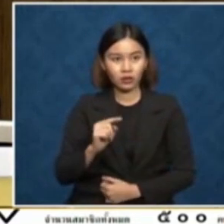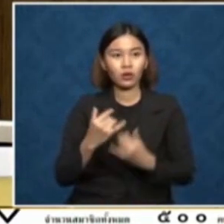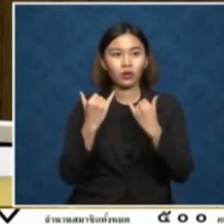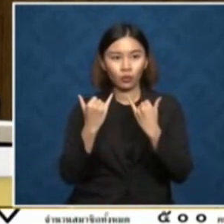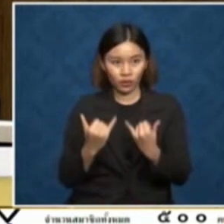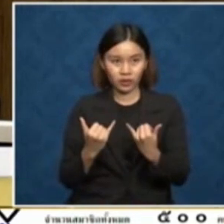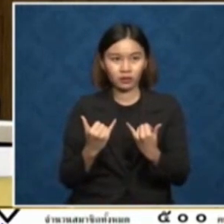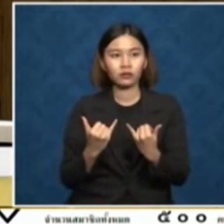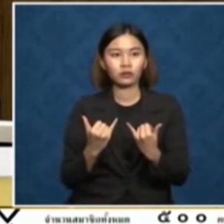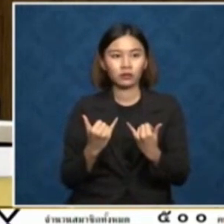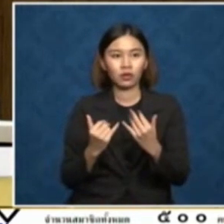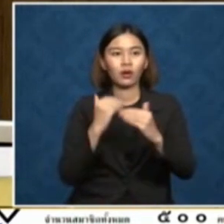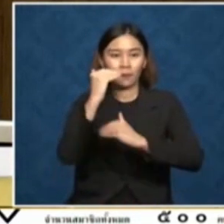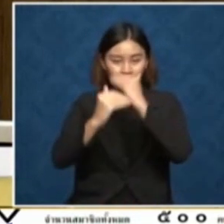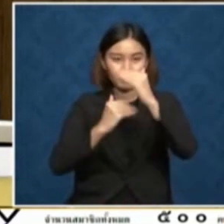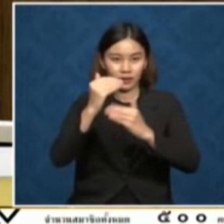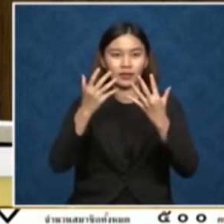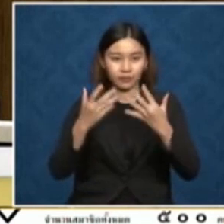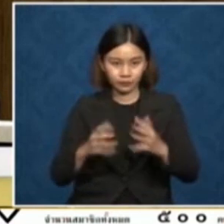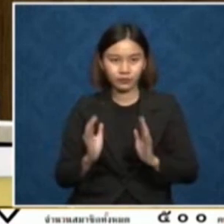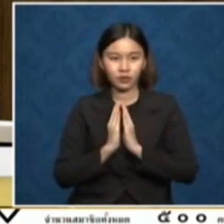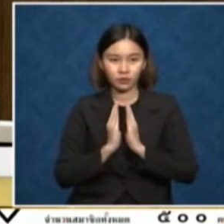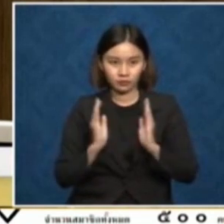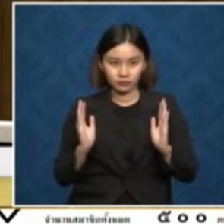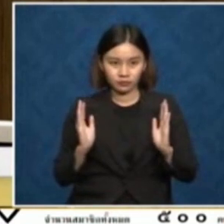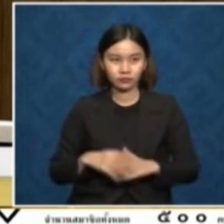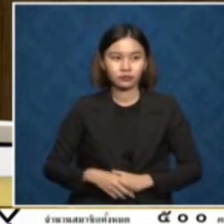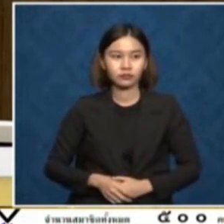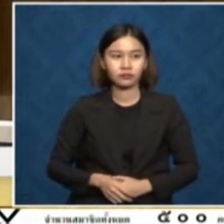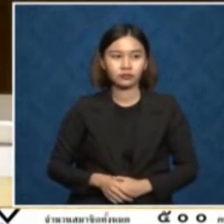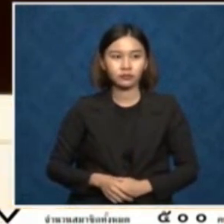ว่าวันนี้ถึงจุดที่เราจะต้องไปถึงไหนเสียทีค่ะขอบคุณค่ะ